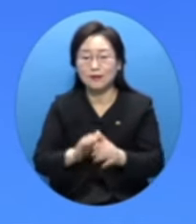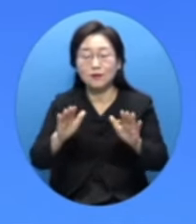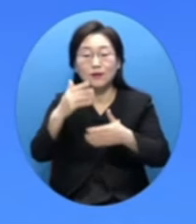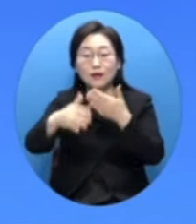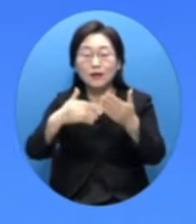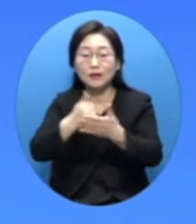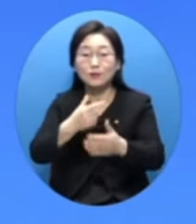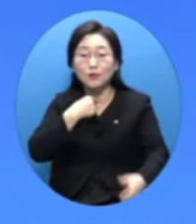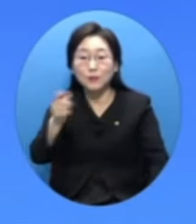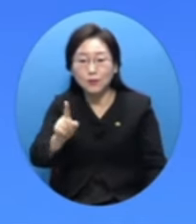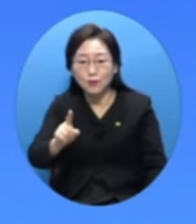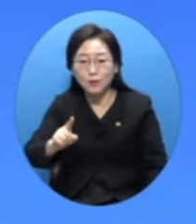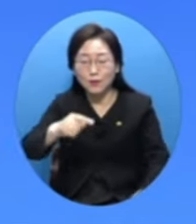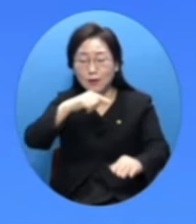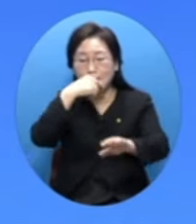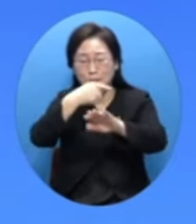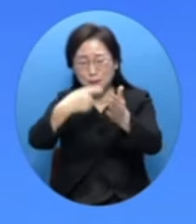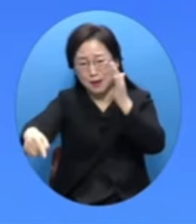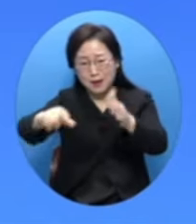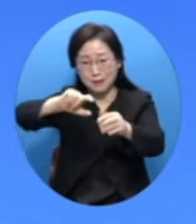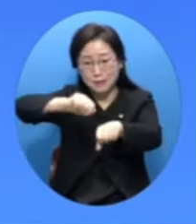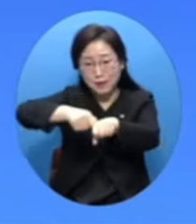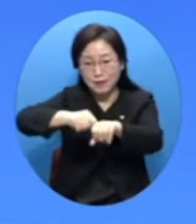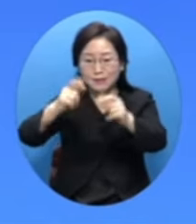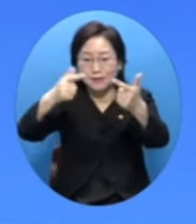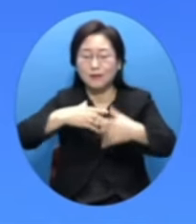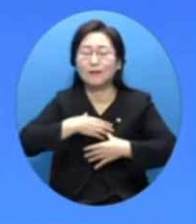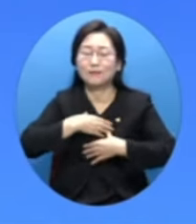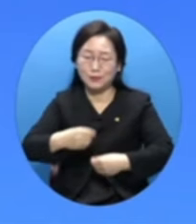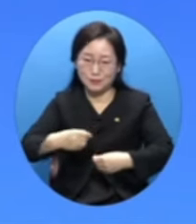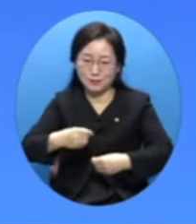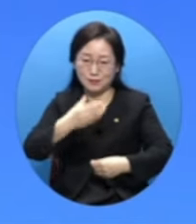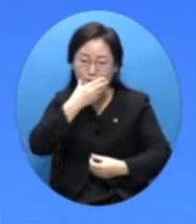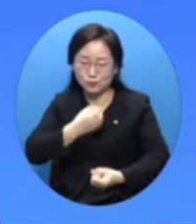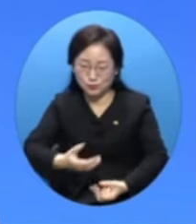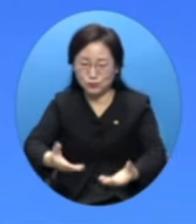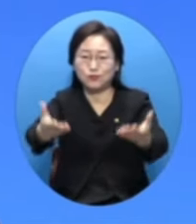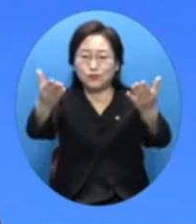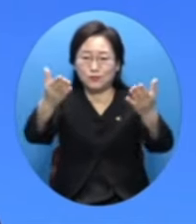뜻은 재앙이 아니라 평안이요 축복인 것입니다.